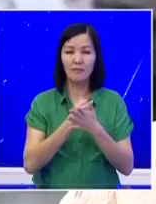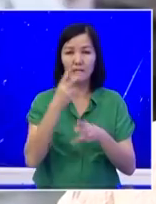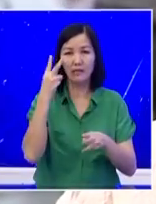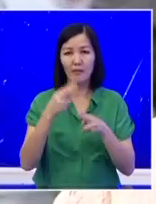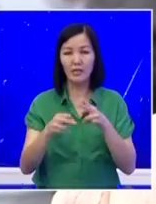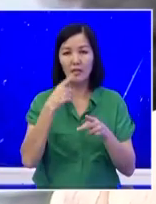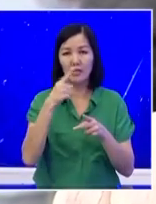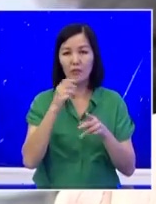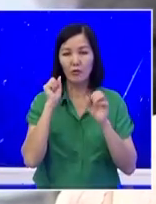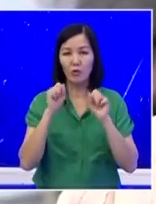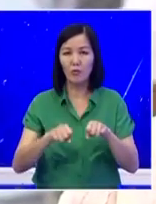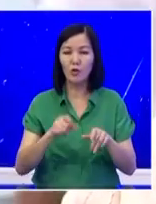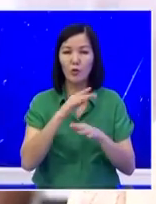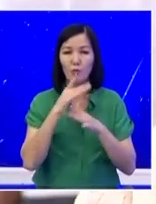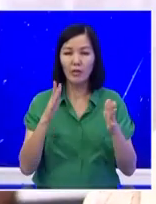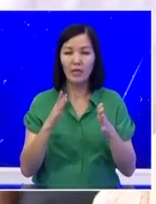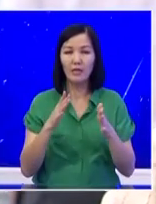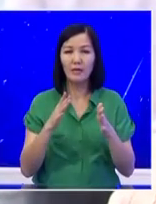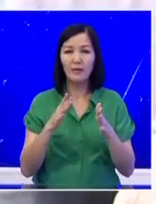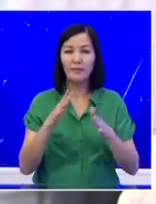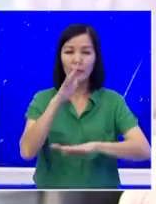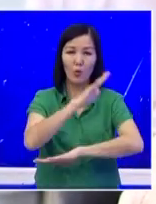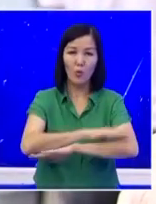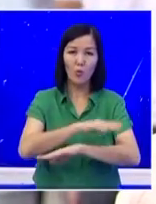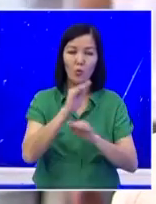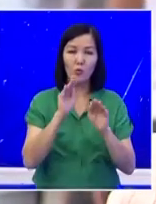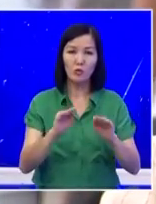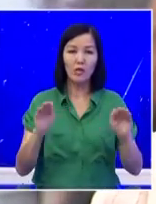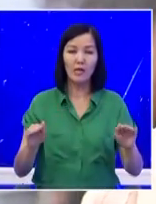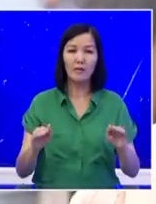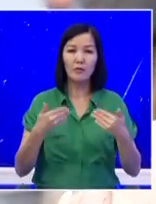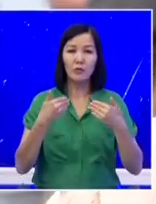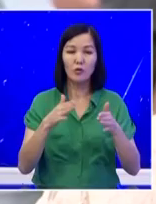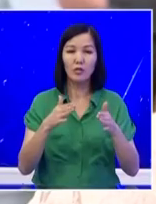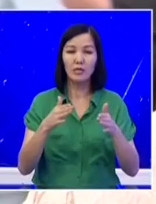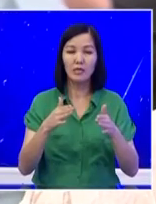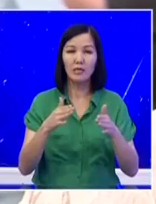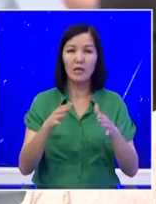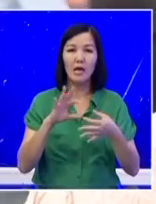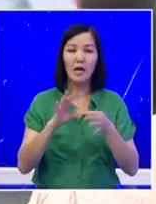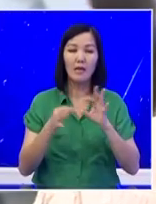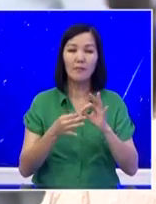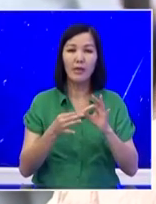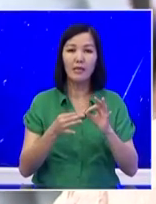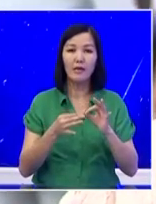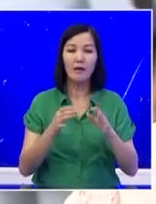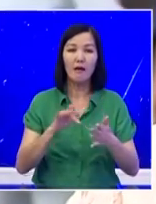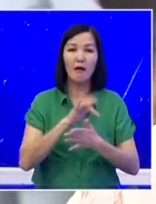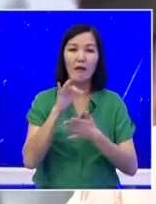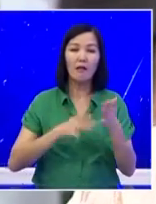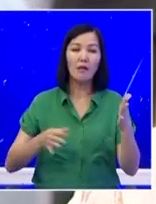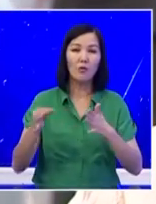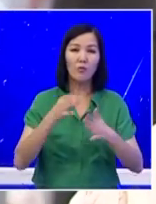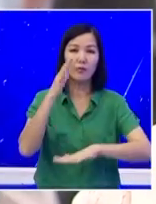айтуға болады. Көптеген оқушыларымыз осы түлектеріміздің арасында да олимпиададан да қаланың